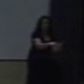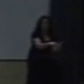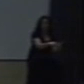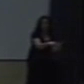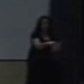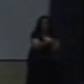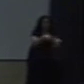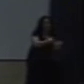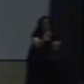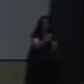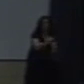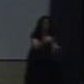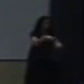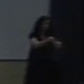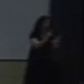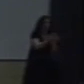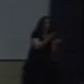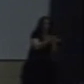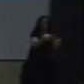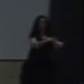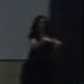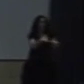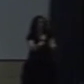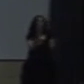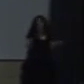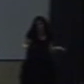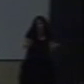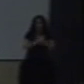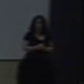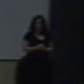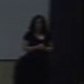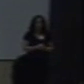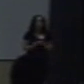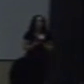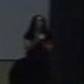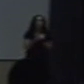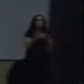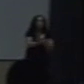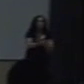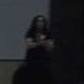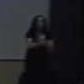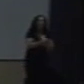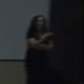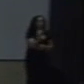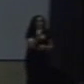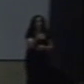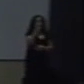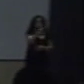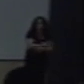ni estudien ni treballen, però cal veure quin percentatge és de joves que no poden ara mateix estudiar ni treballar. No sé si tu volies...